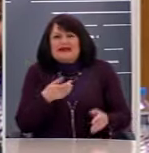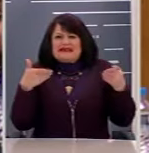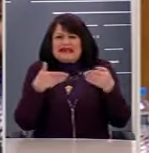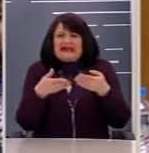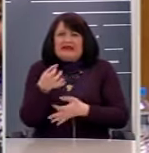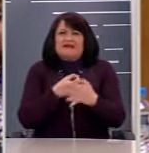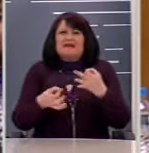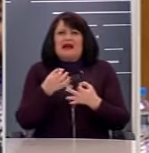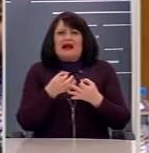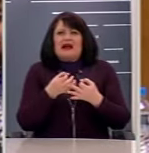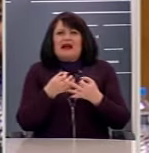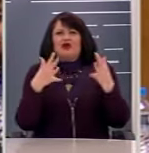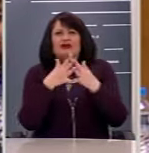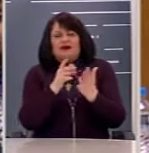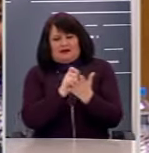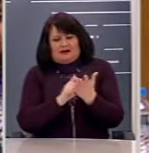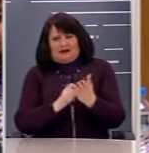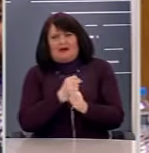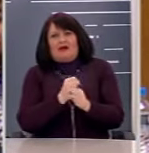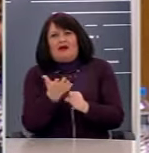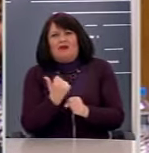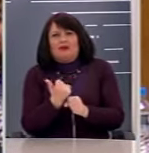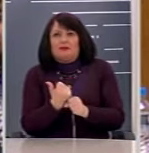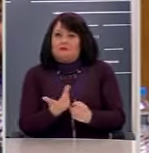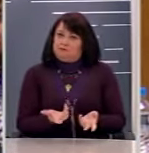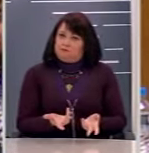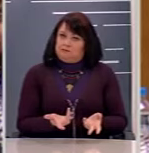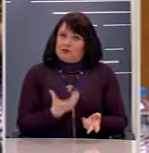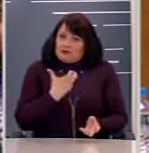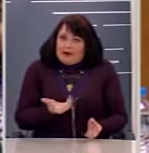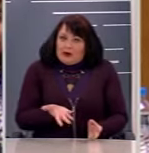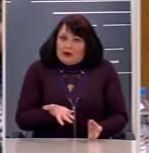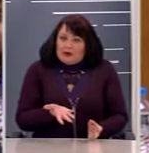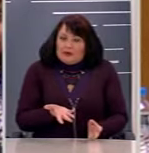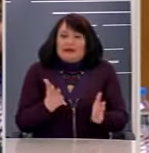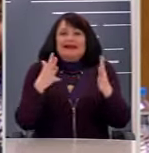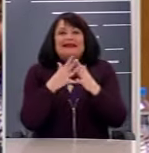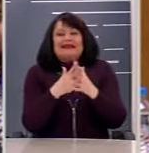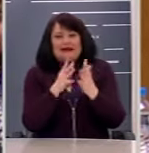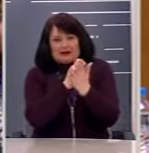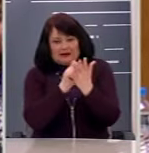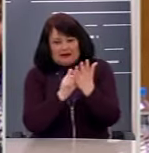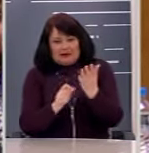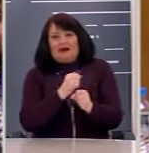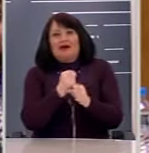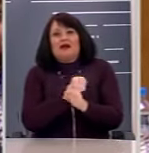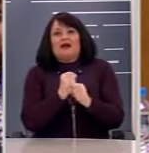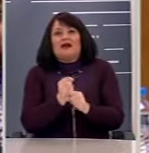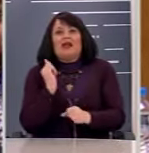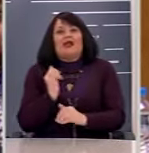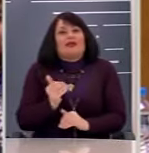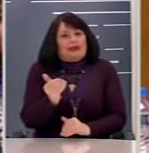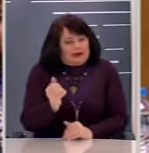και να λέει δεν έγινε τιμολόγηση? Κυρίες και κύριοι συνάδελφοι, η τιμολόγηση καθυστέρησε